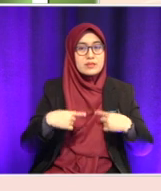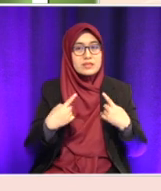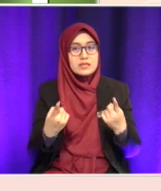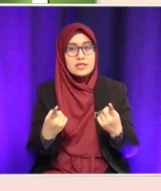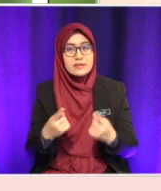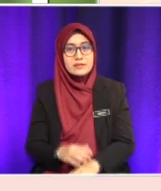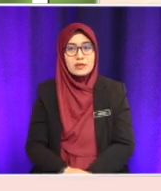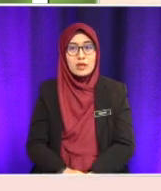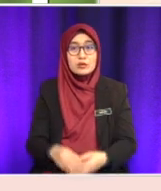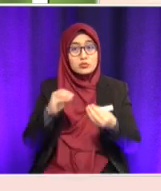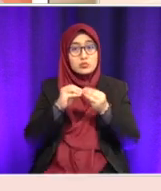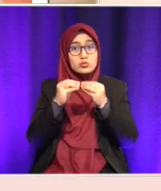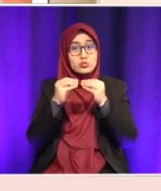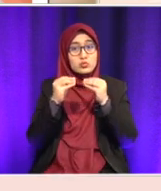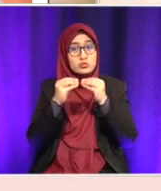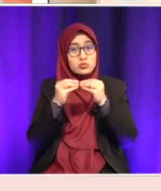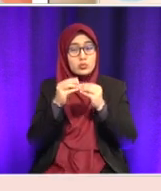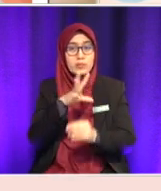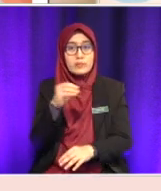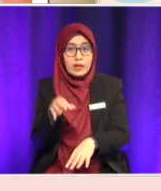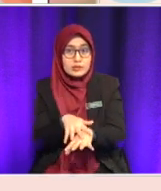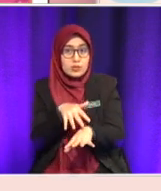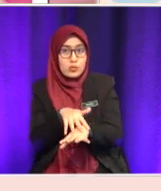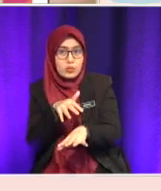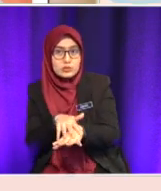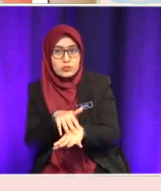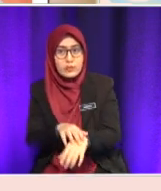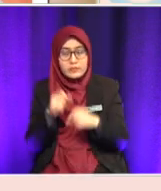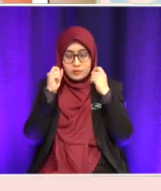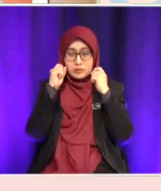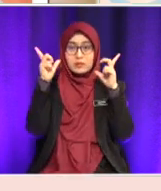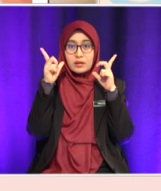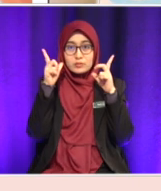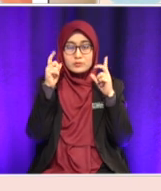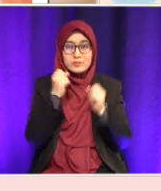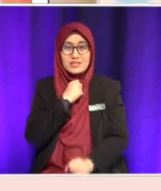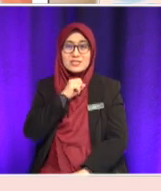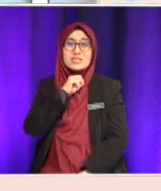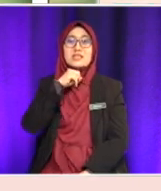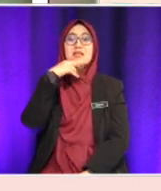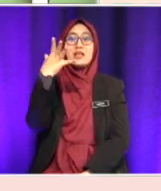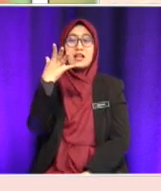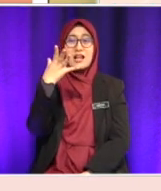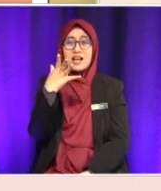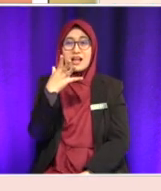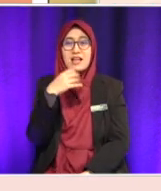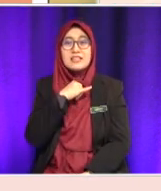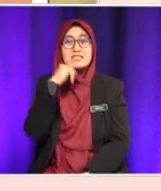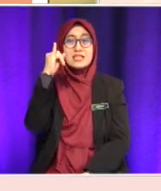mencium dan meramu karena terkejut dan melarikan diri dari Atas